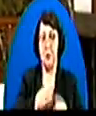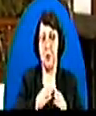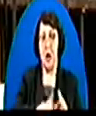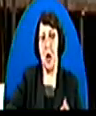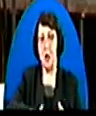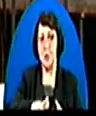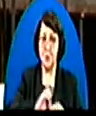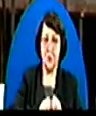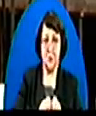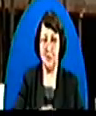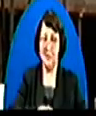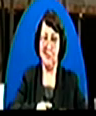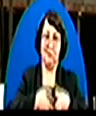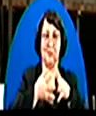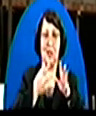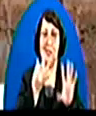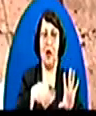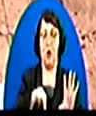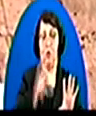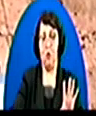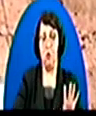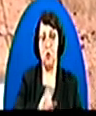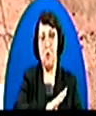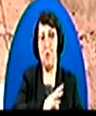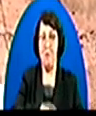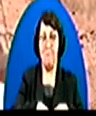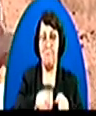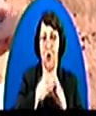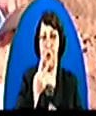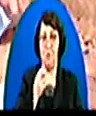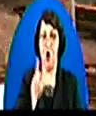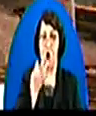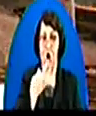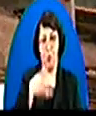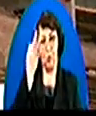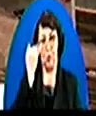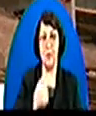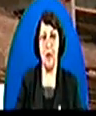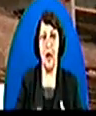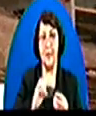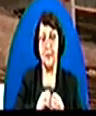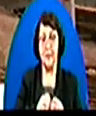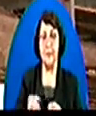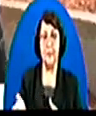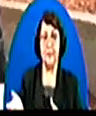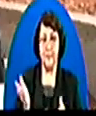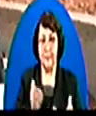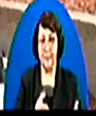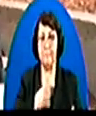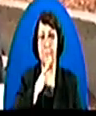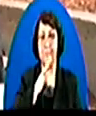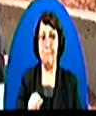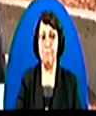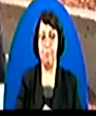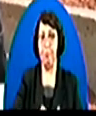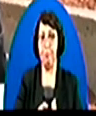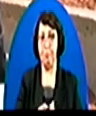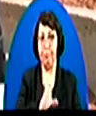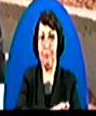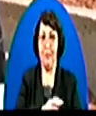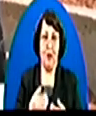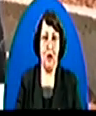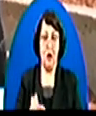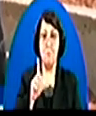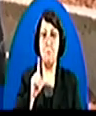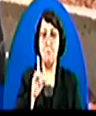шурууны ажил 80% та явж байна. Сургуулийн барилгыг энэ онд багтаан ашиглалтанд оруулахаар төлөвлөжээ. Энэ сургууль бий болсноороо зөвхөн Бэрх